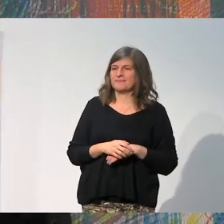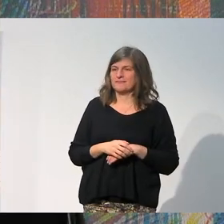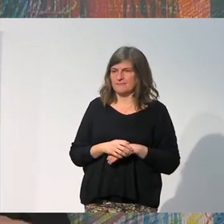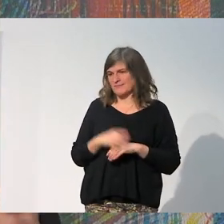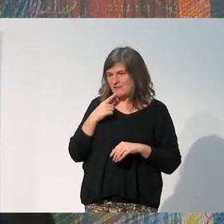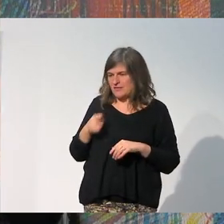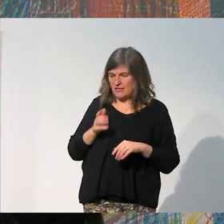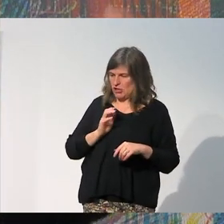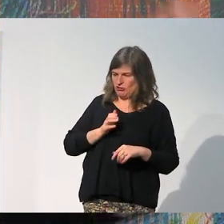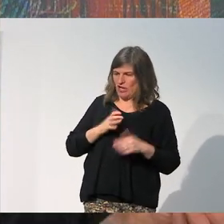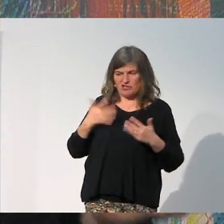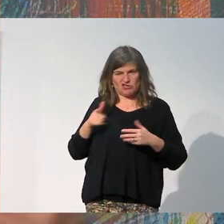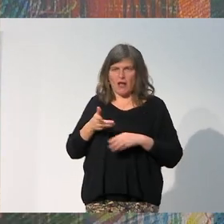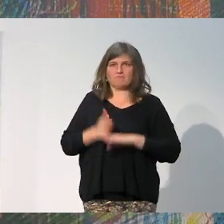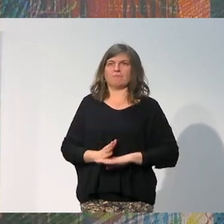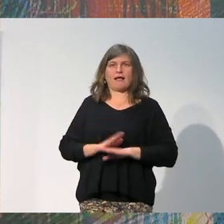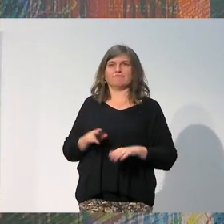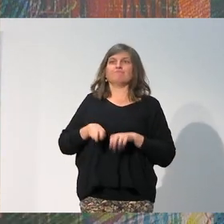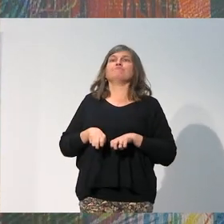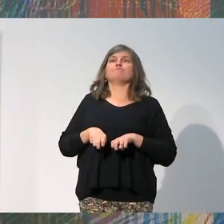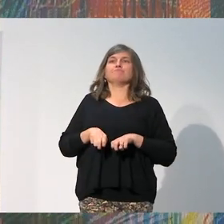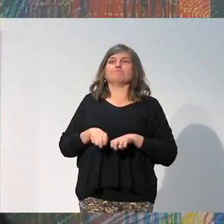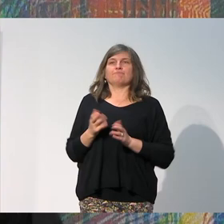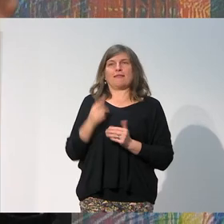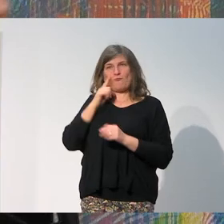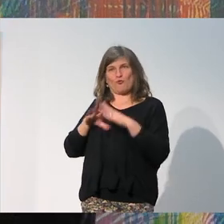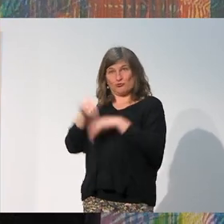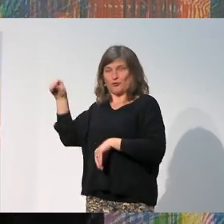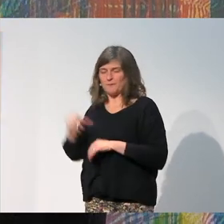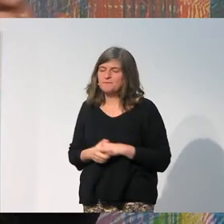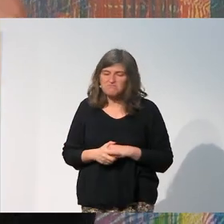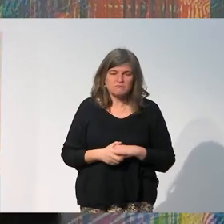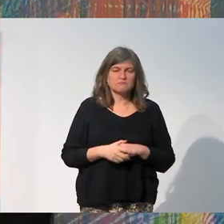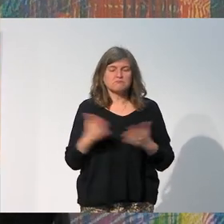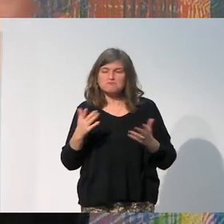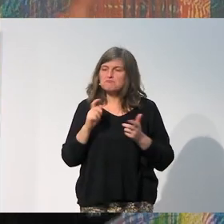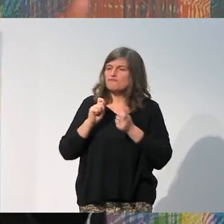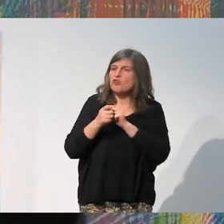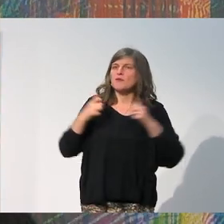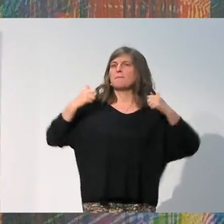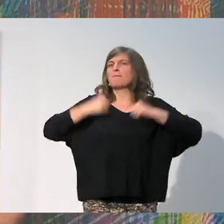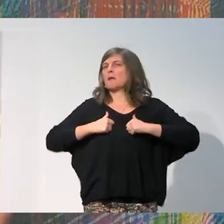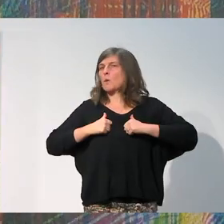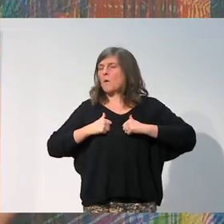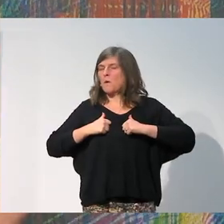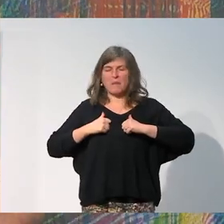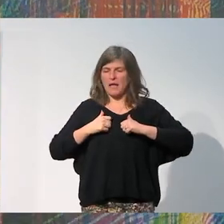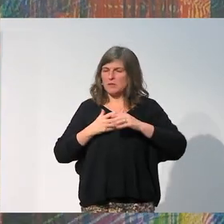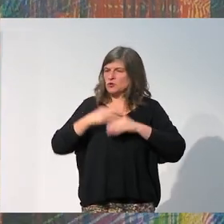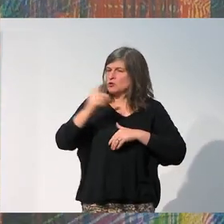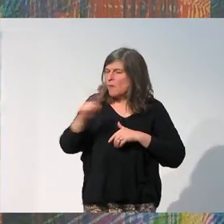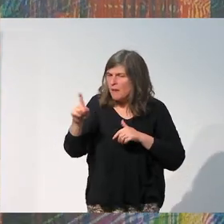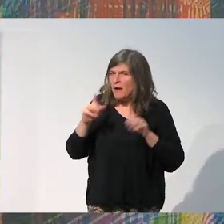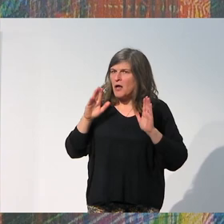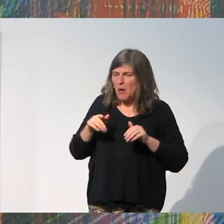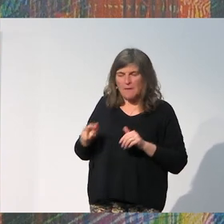partait, la chienne se tenait droite devant la porte. Elle a essayé avec son manteau. Quand elle met son manteau sans vouloir partir, ça n'abusait pas la